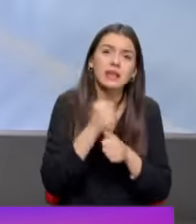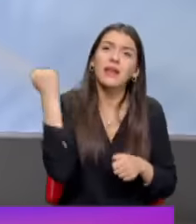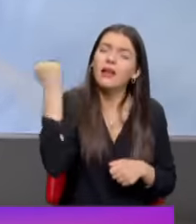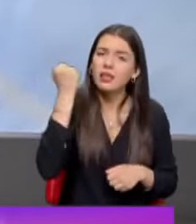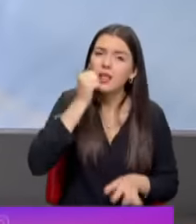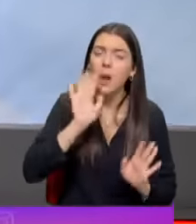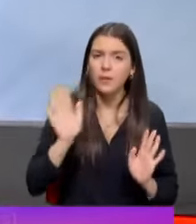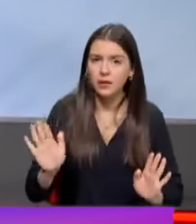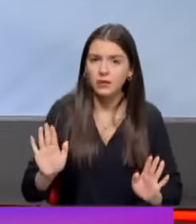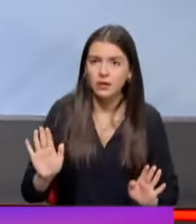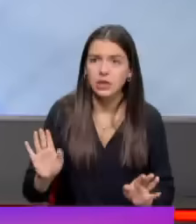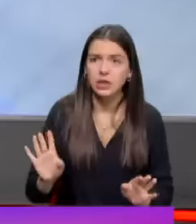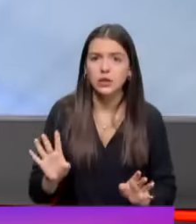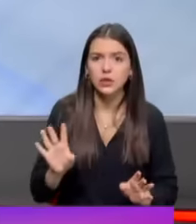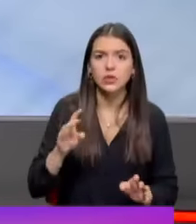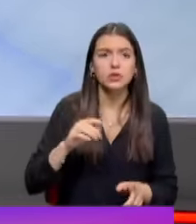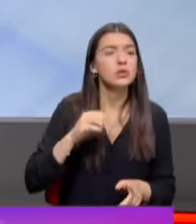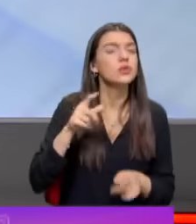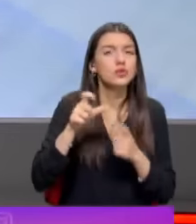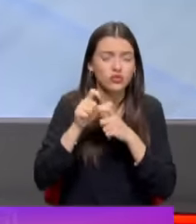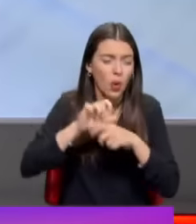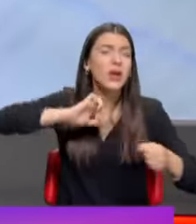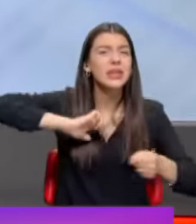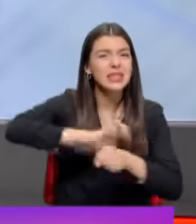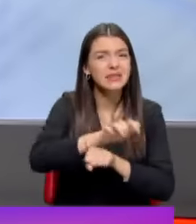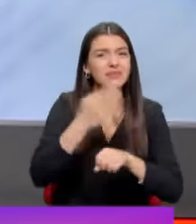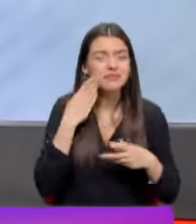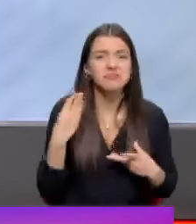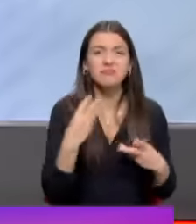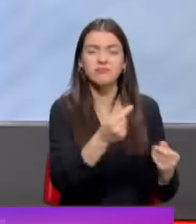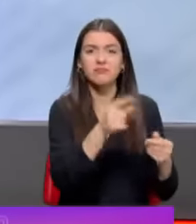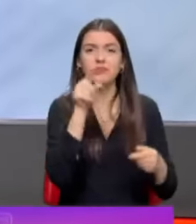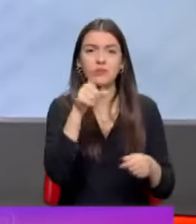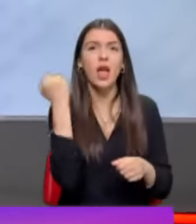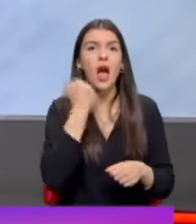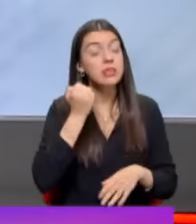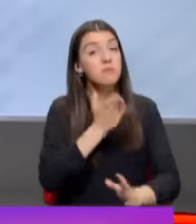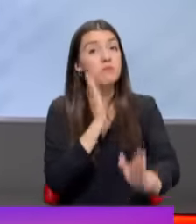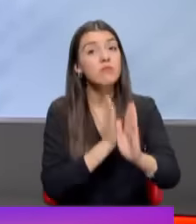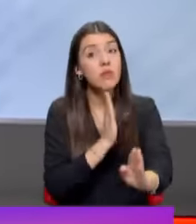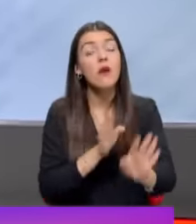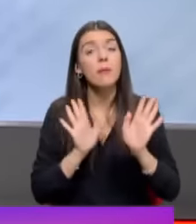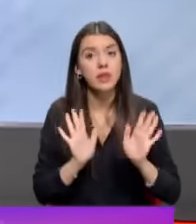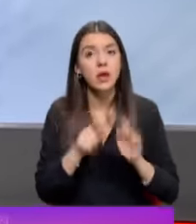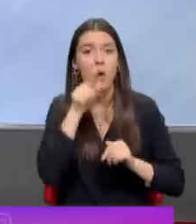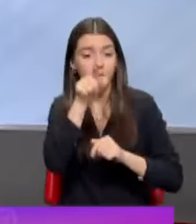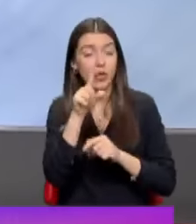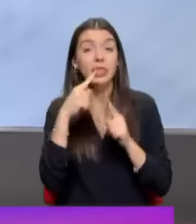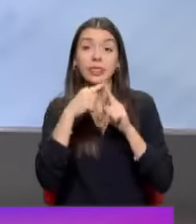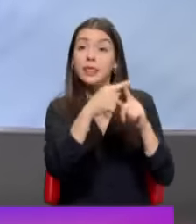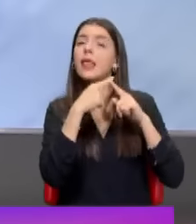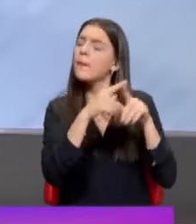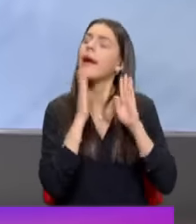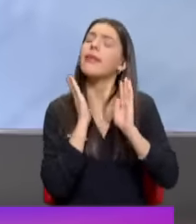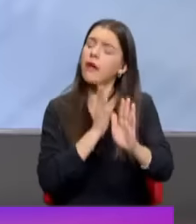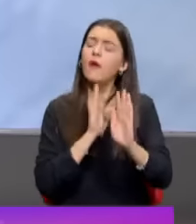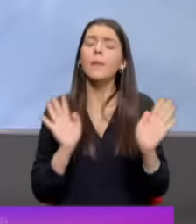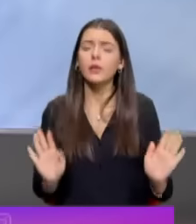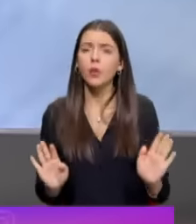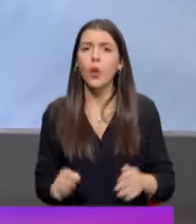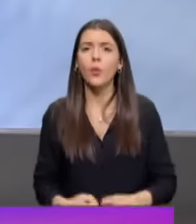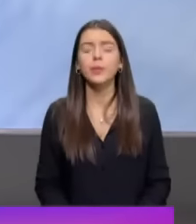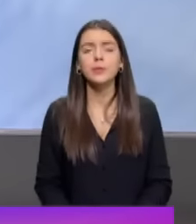katliam, soykırıma varan katliam sevgili izleyenler devam ederken tabii ki buna yönelik tepkiler de sürüyor.